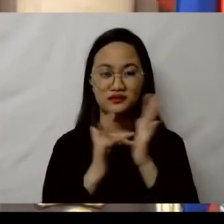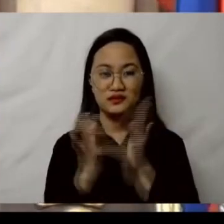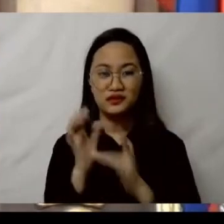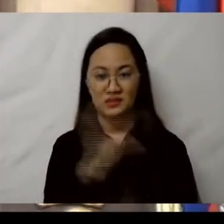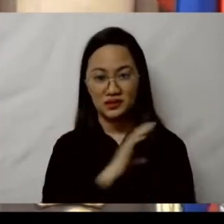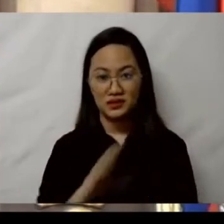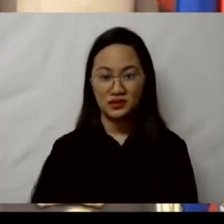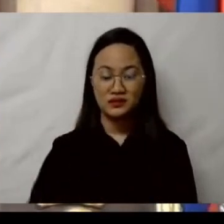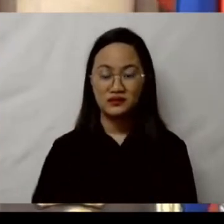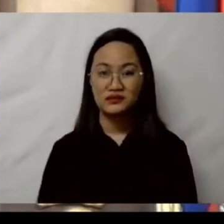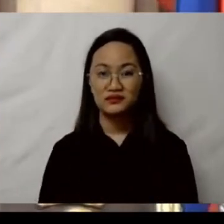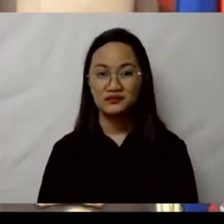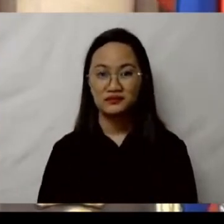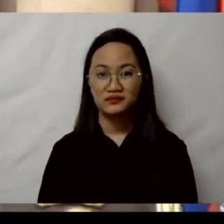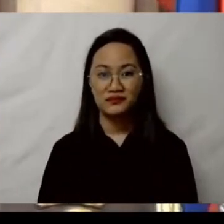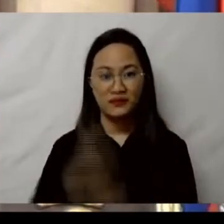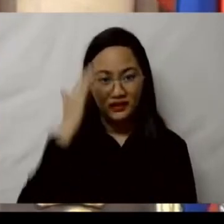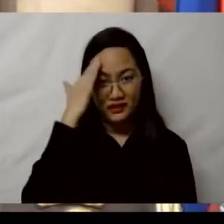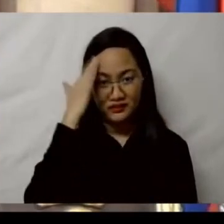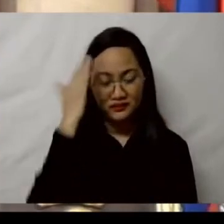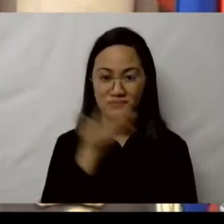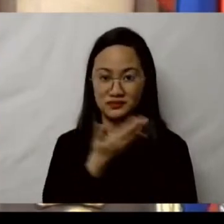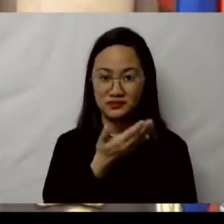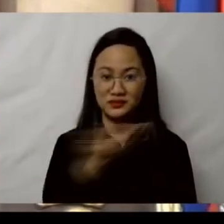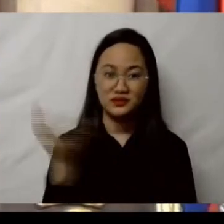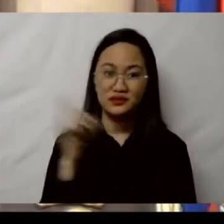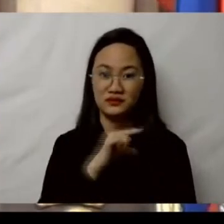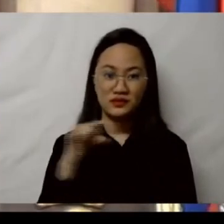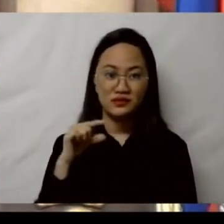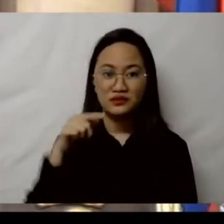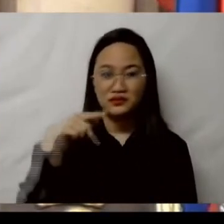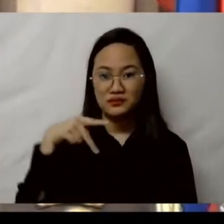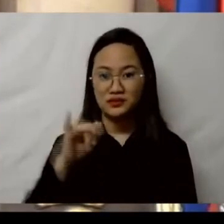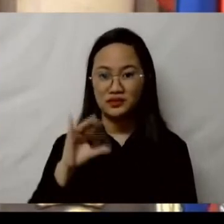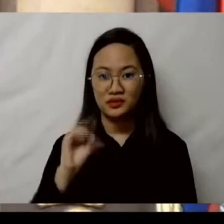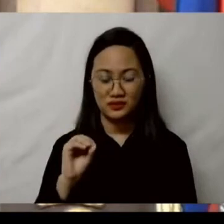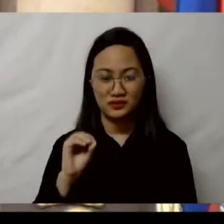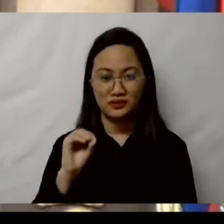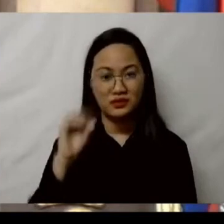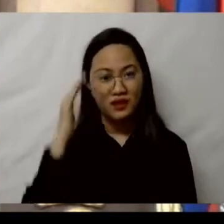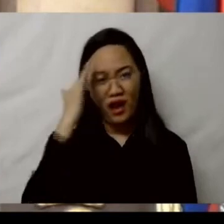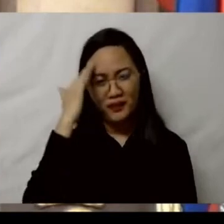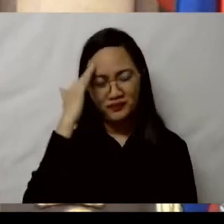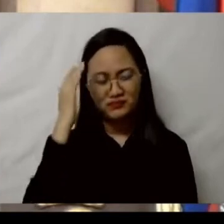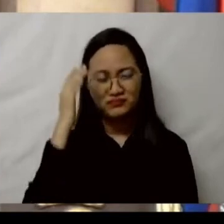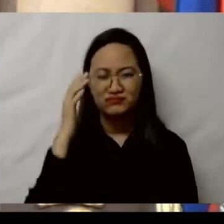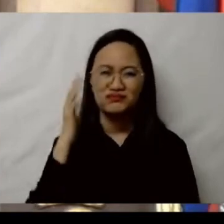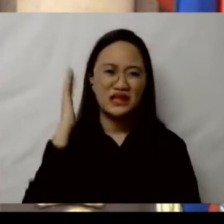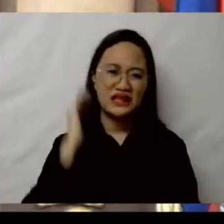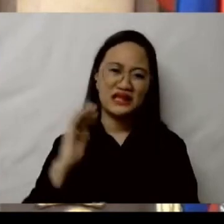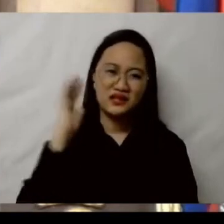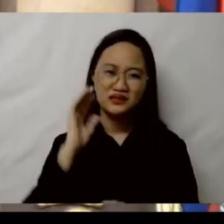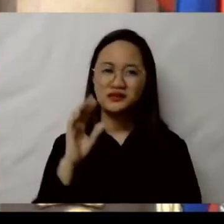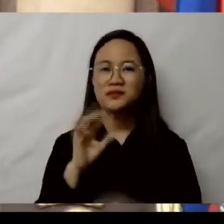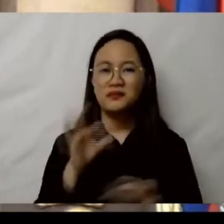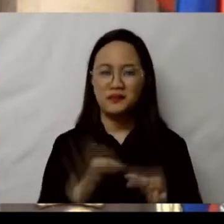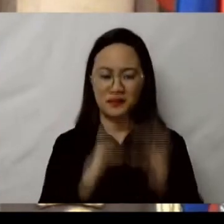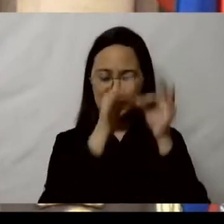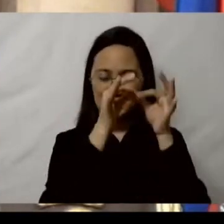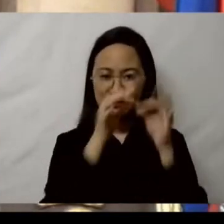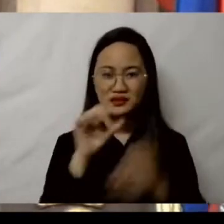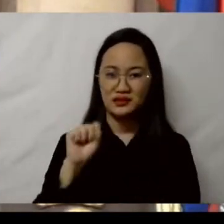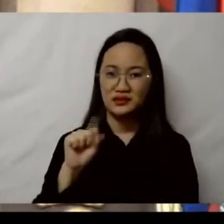Padre Pio, nung siya'y nabubuhay, sabi niya, when, alam niyo naman, kapag nagmimisa siya, he would experience stigmata, no? He would suffer